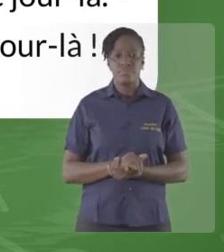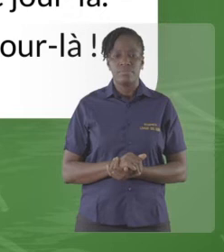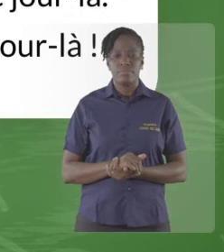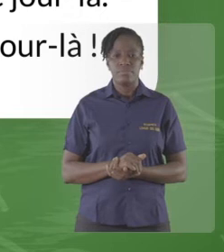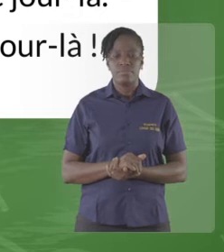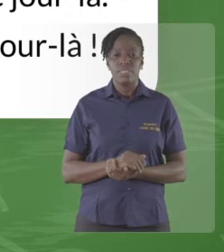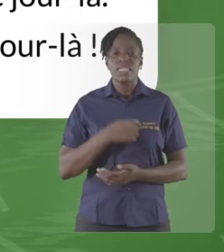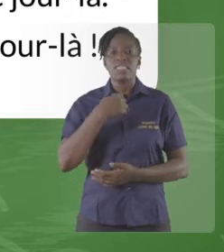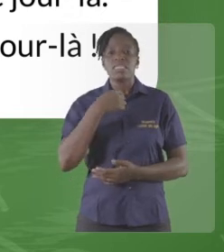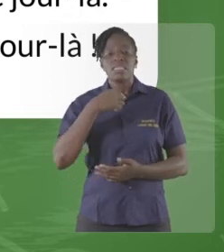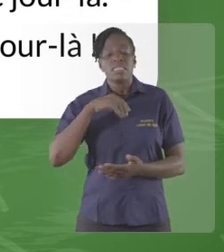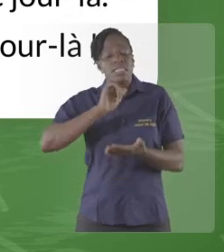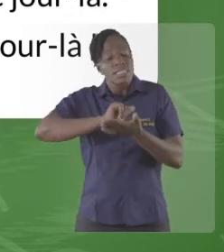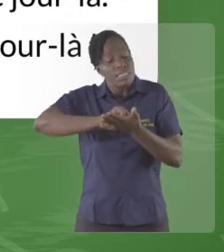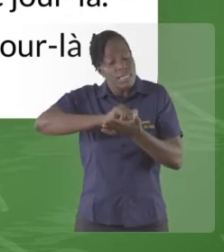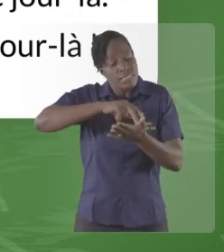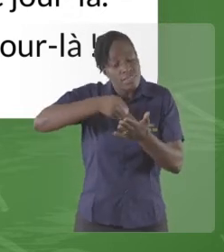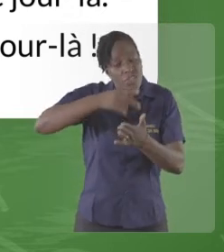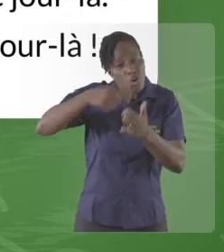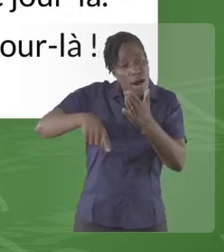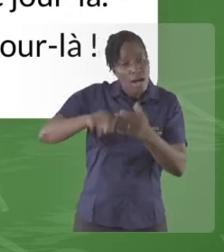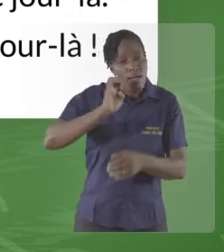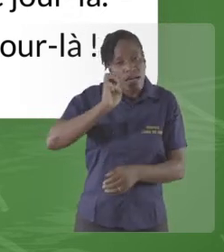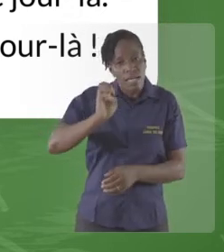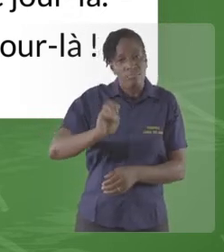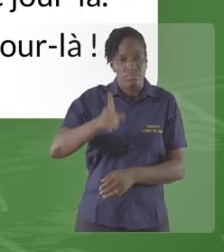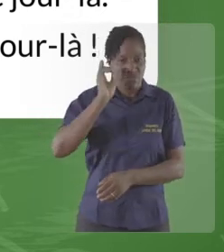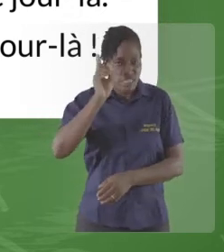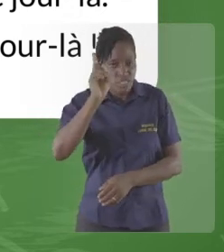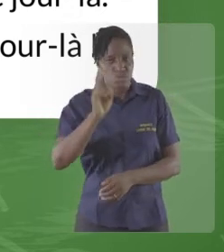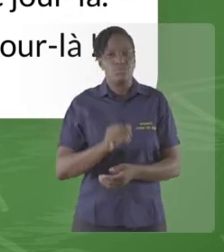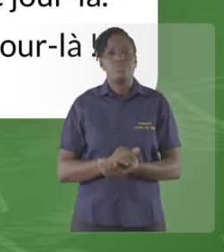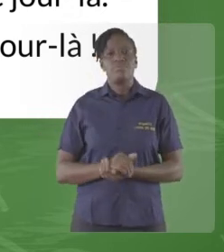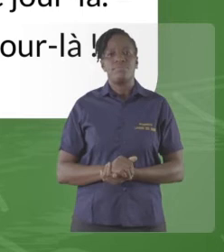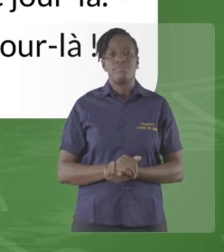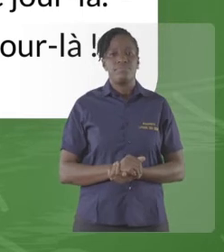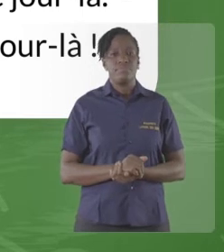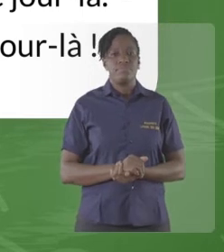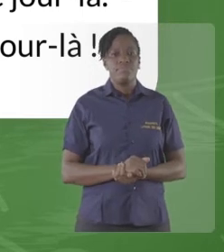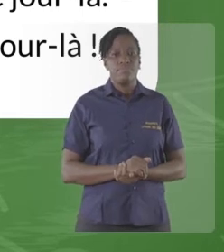En d'autres termes, elle fait un discours.